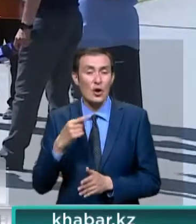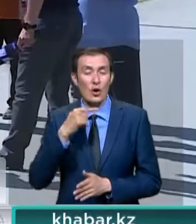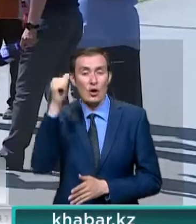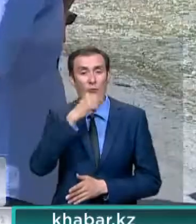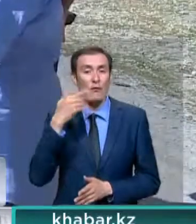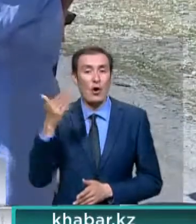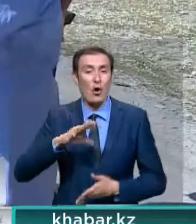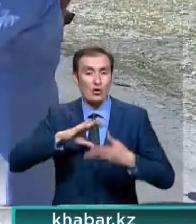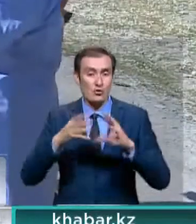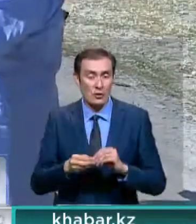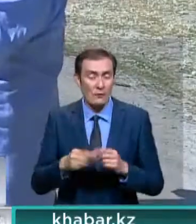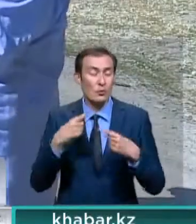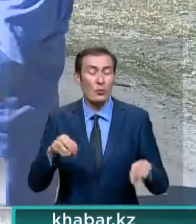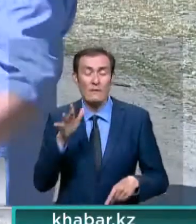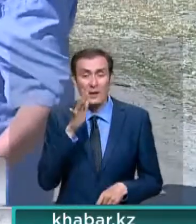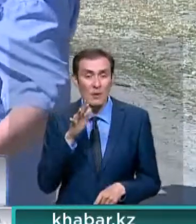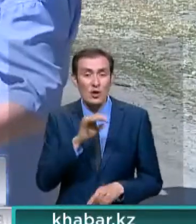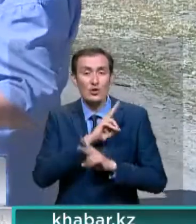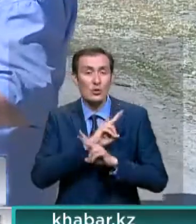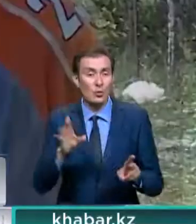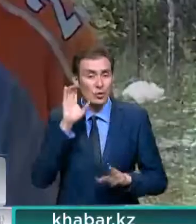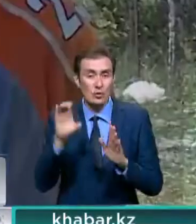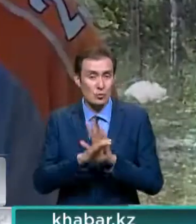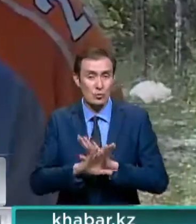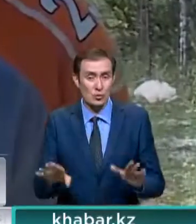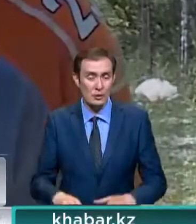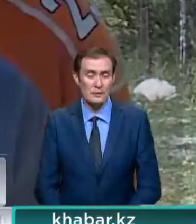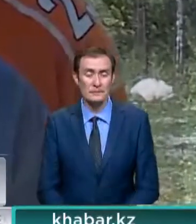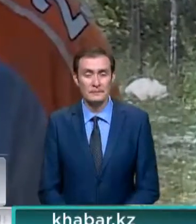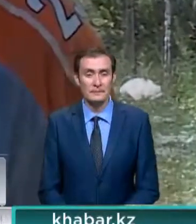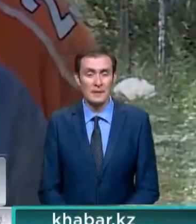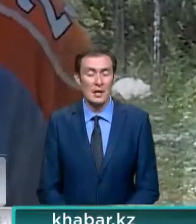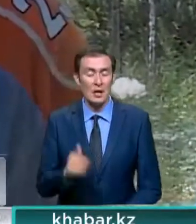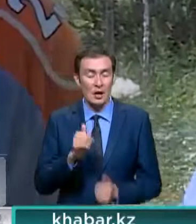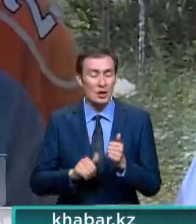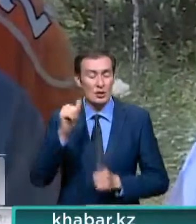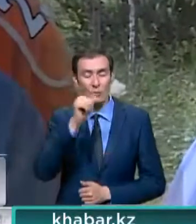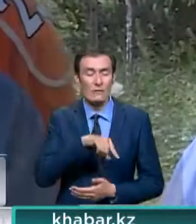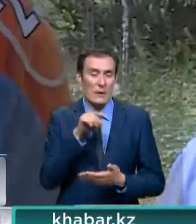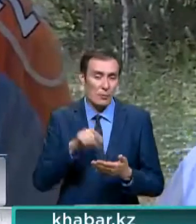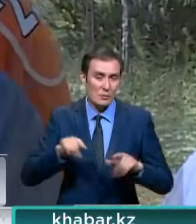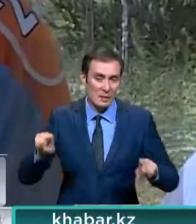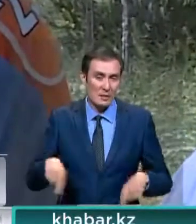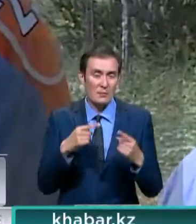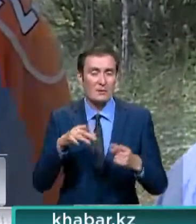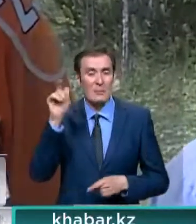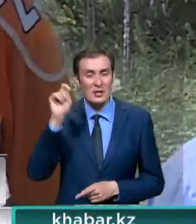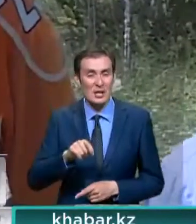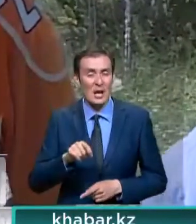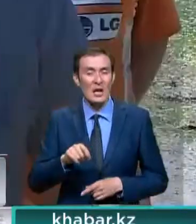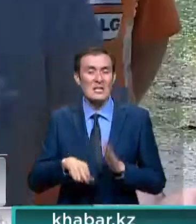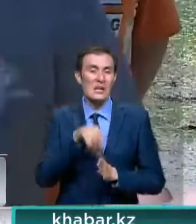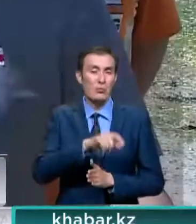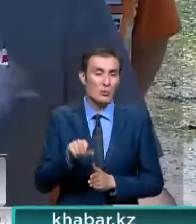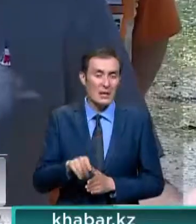отчета акимов. В любое другое время людей никто не слушает. Ежегодно этот вопрос поднимаем при приезде акима и депутатов,